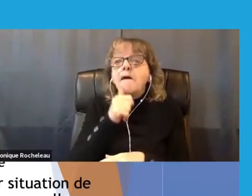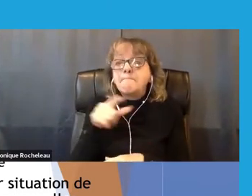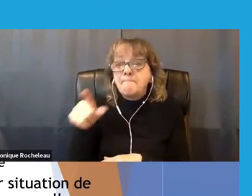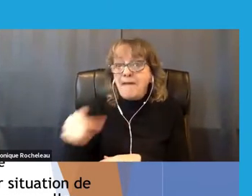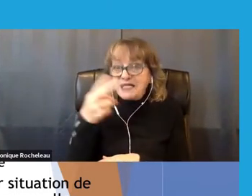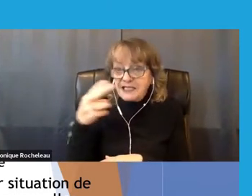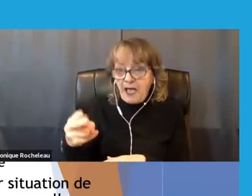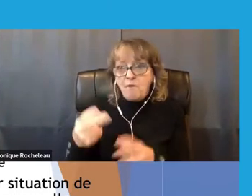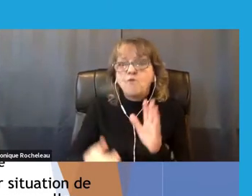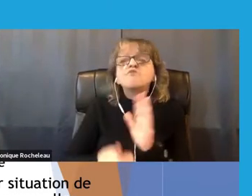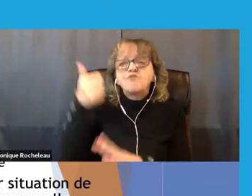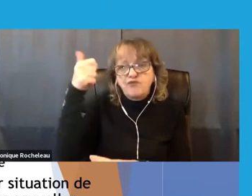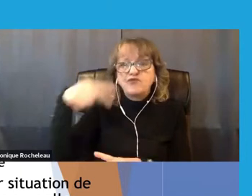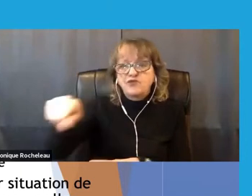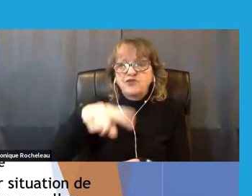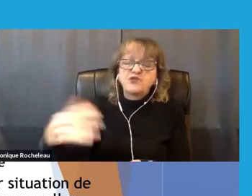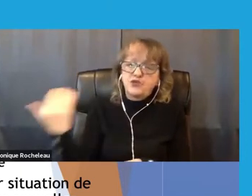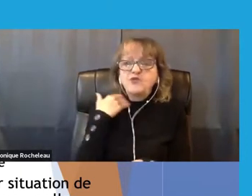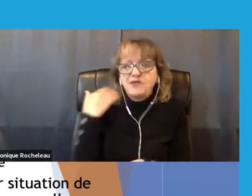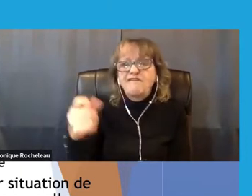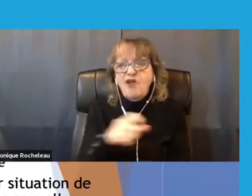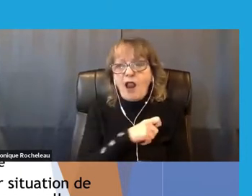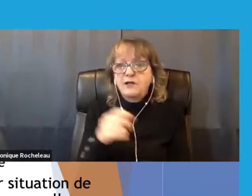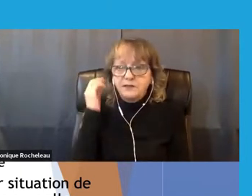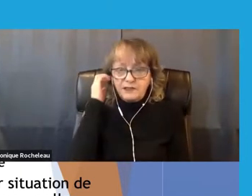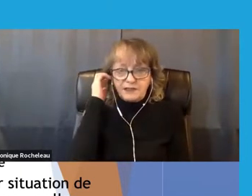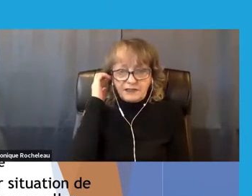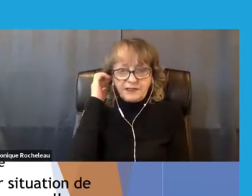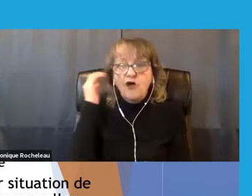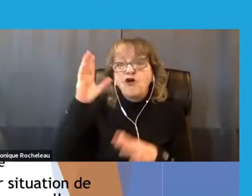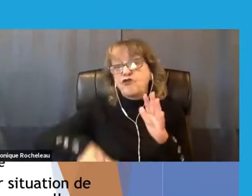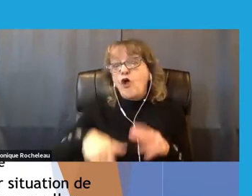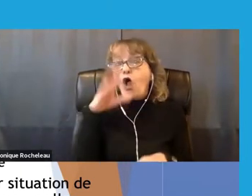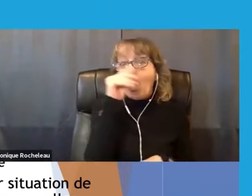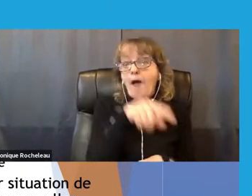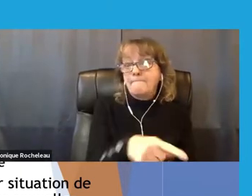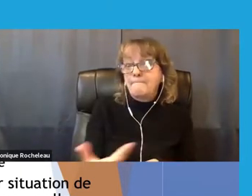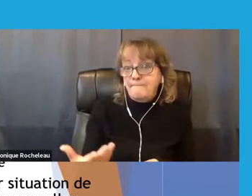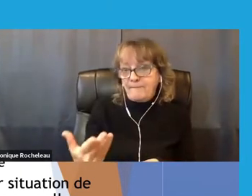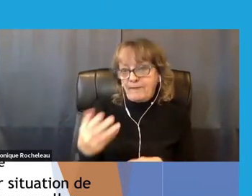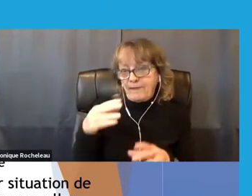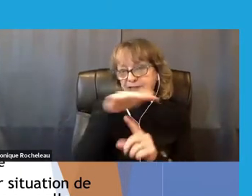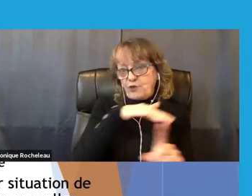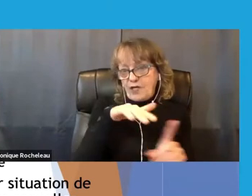à subir des violences que les hommes à ce handicap.